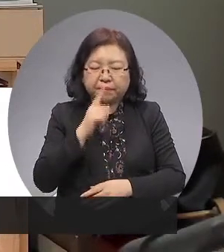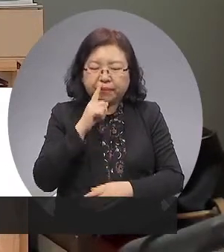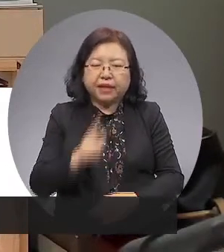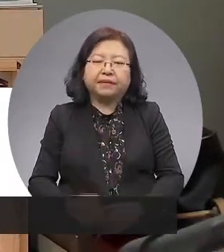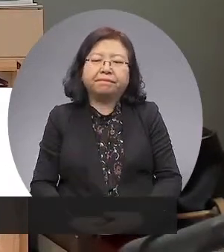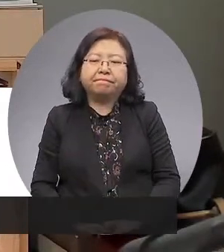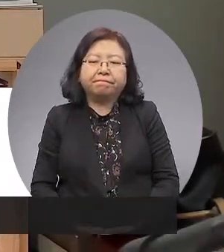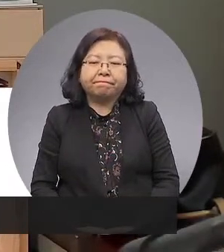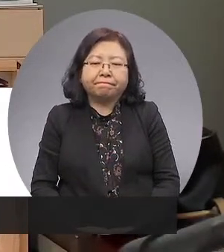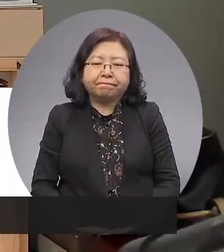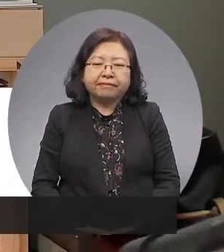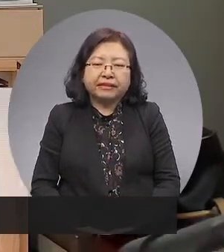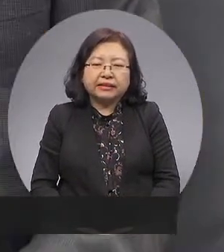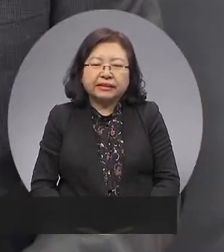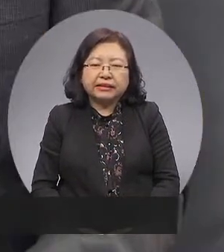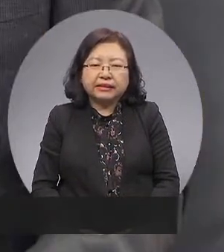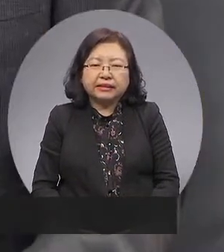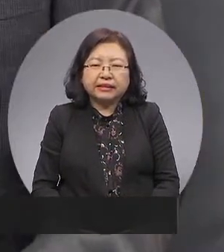그렇게 생각합니다.